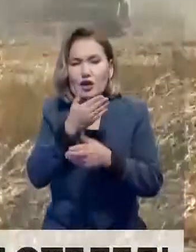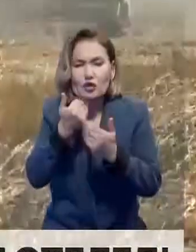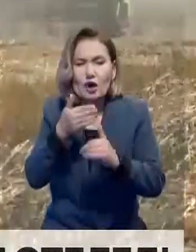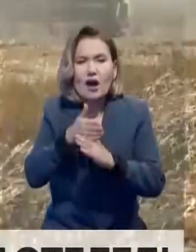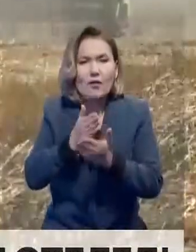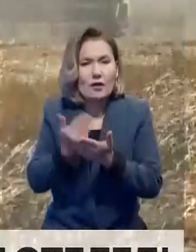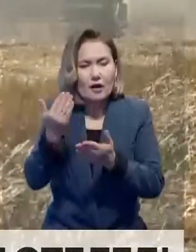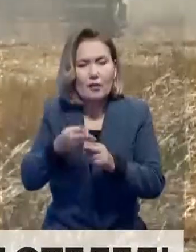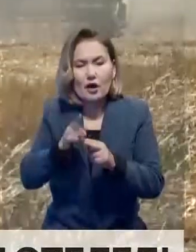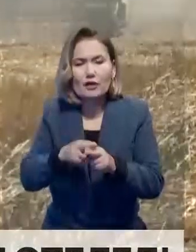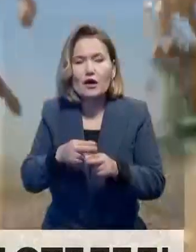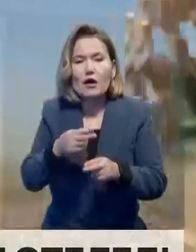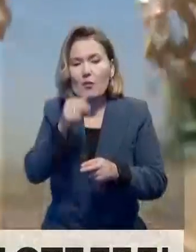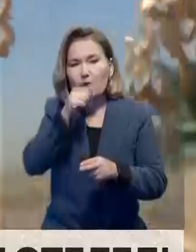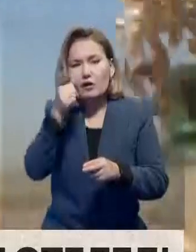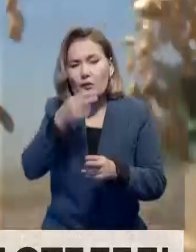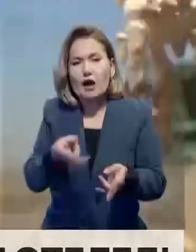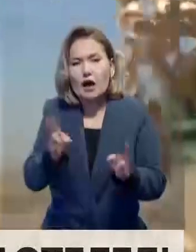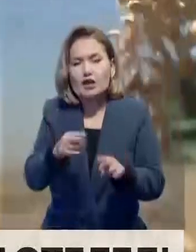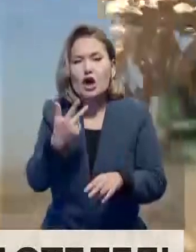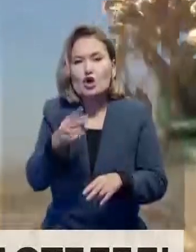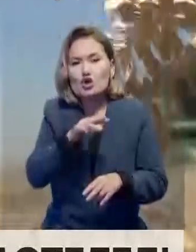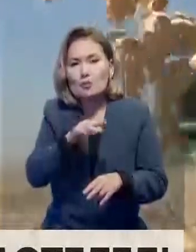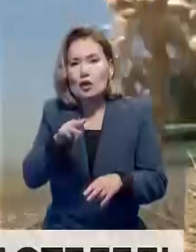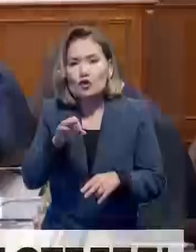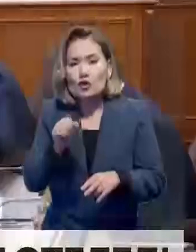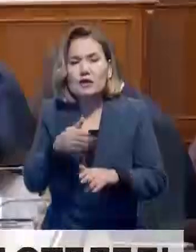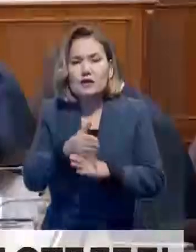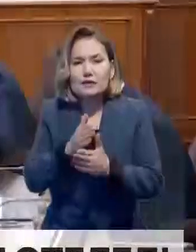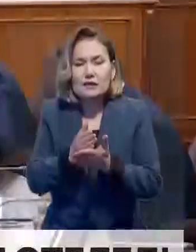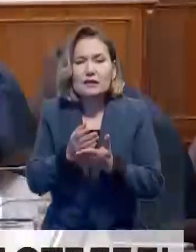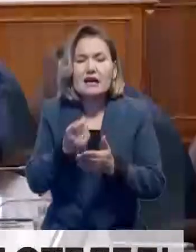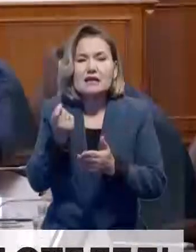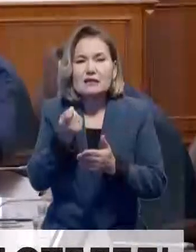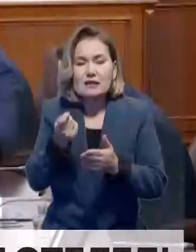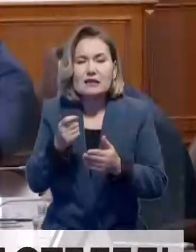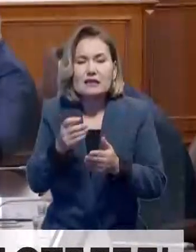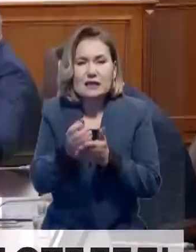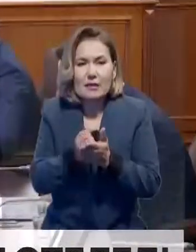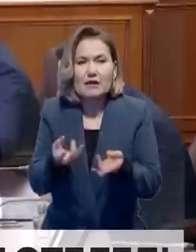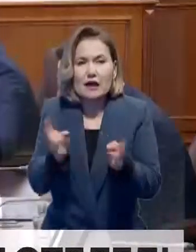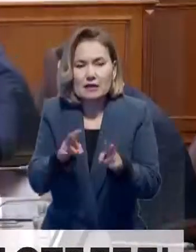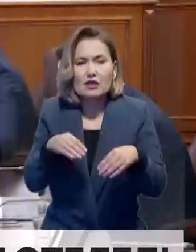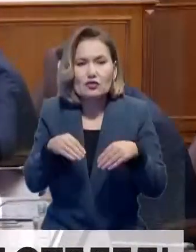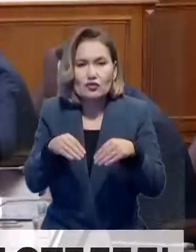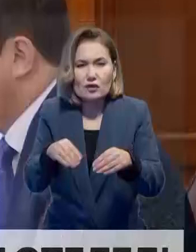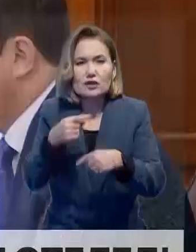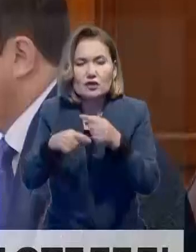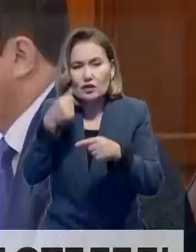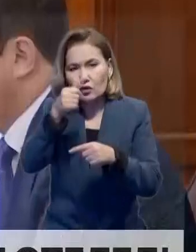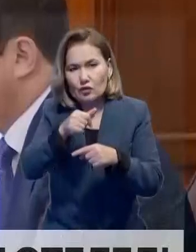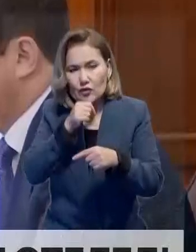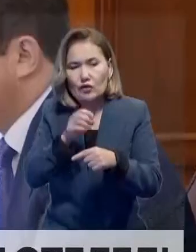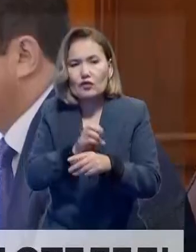тапшылықты былтырдан қалған 3 миллион тонна астықтың есебінен жабу жоспарланып жатыр. Қазақстандықтар биыл наннан тарықпайды.